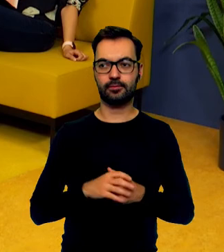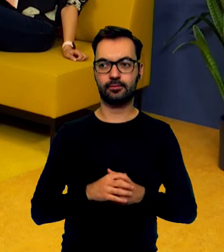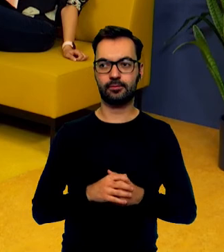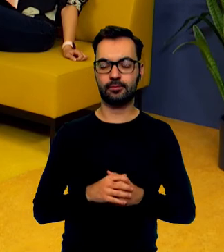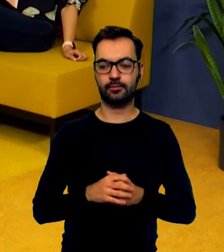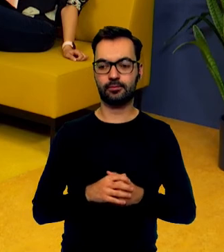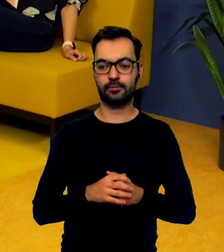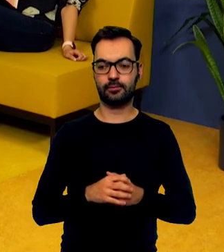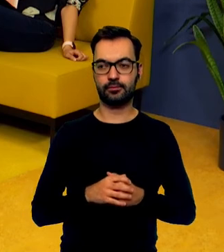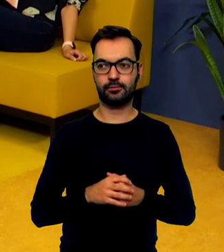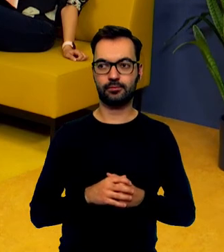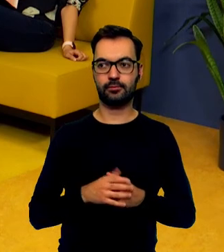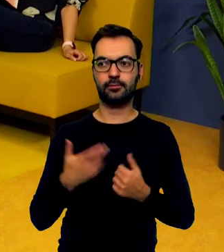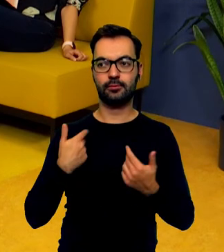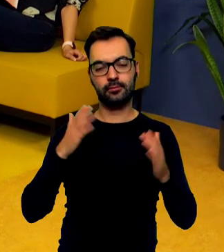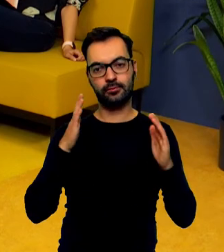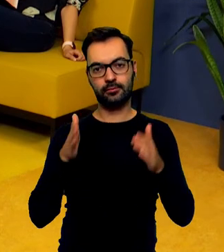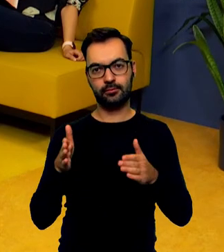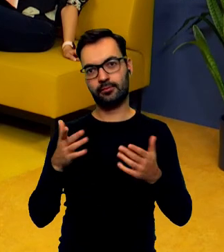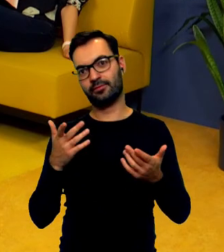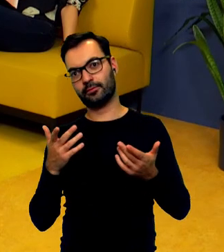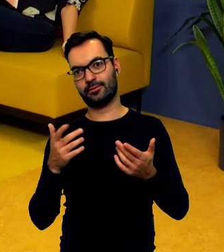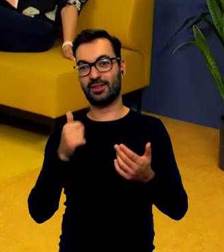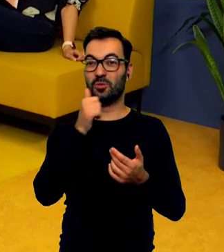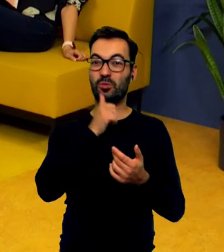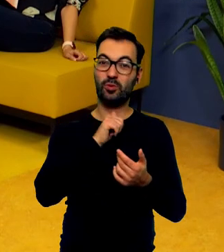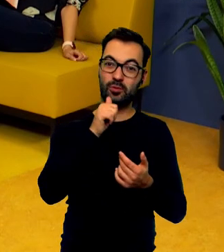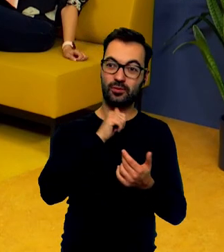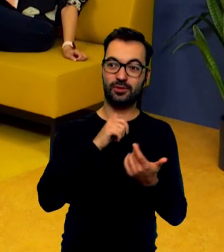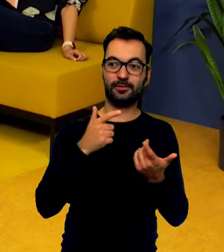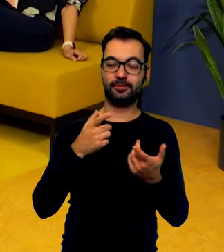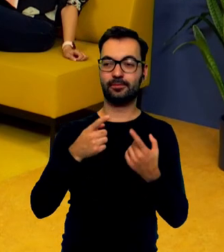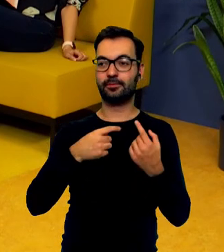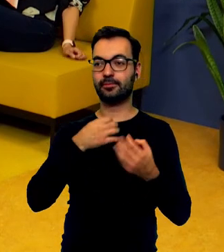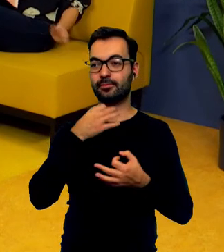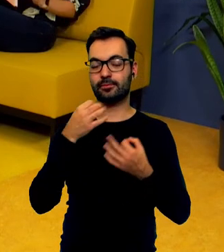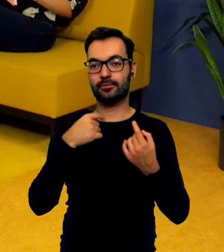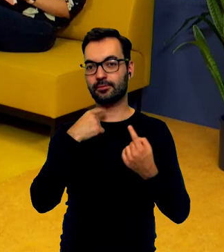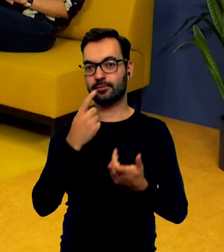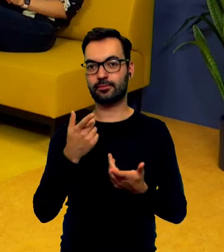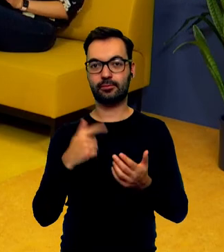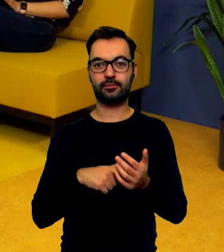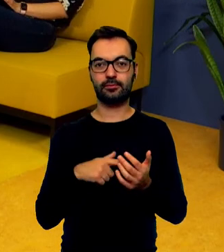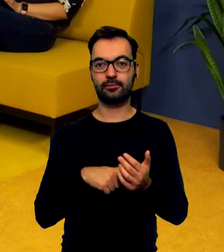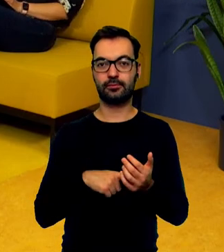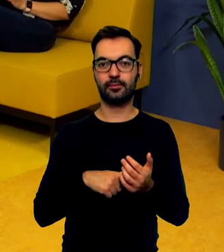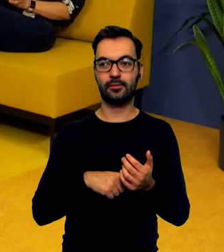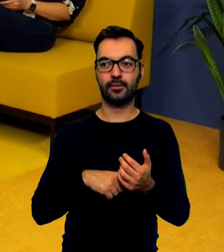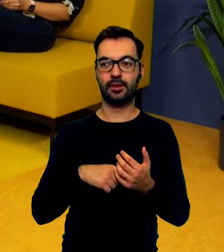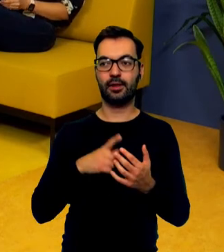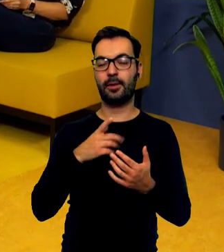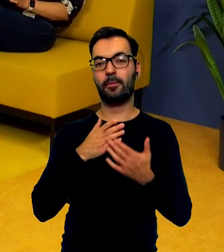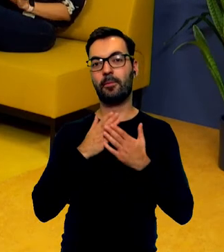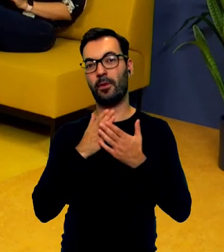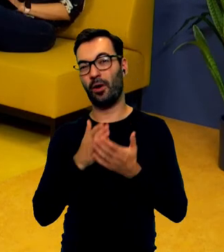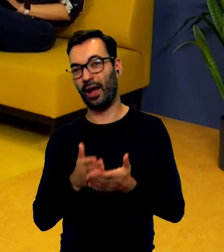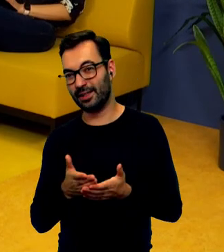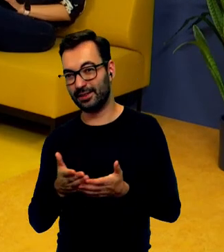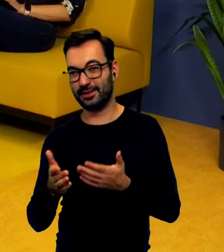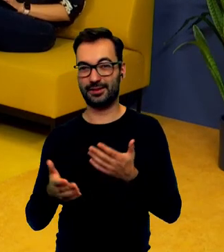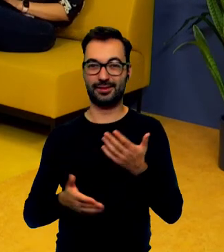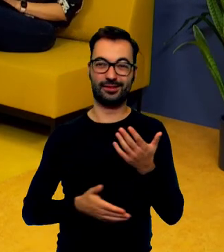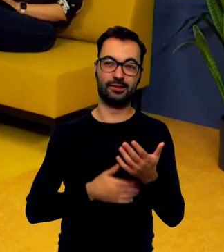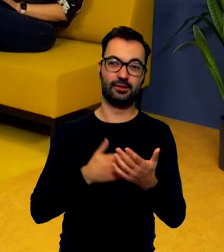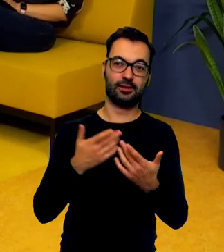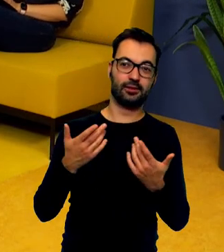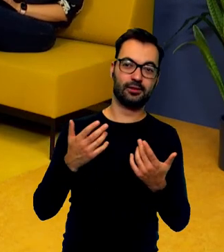w którym miałem się jakoś tak zająć, czy spróbować może sformułować jakieś takie wytyczne, może